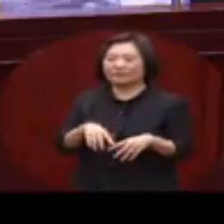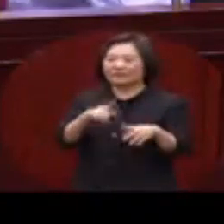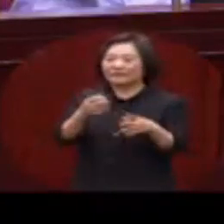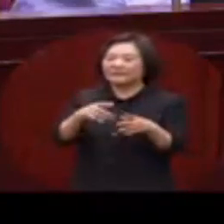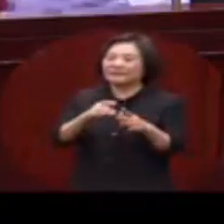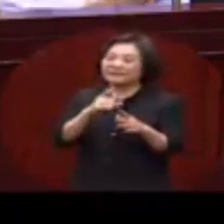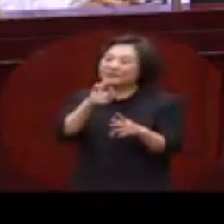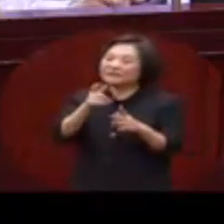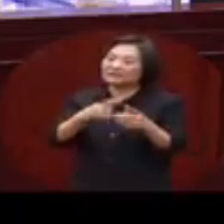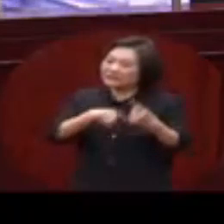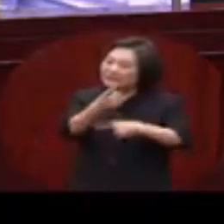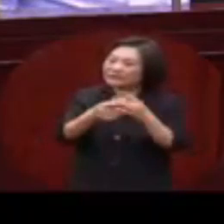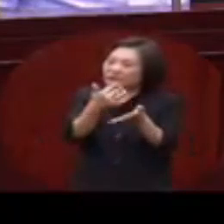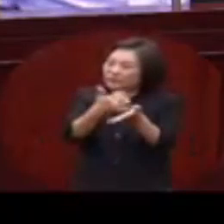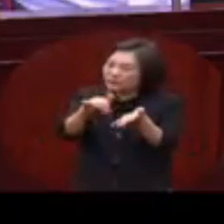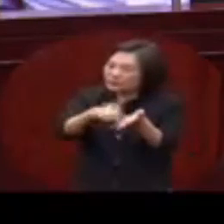慢慢推了。